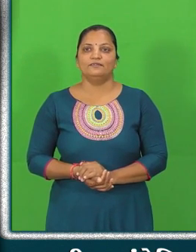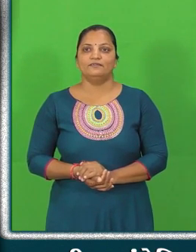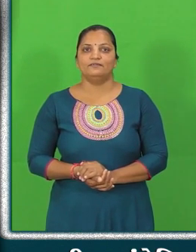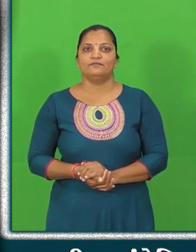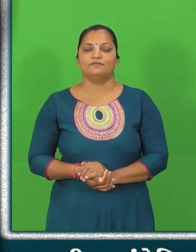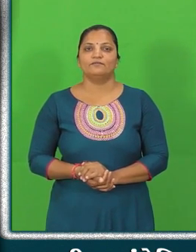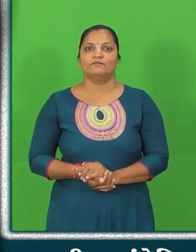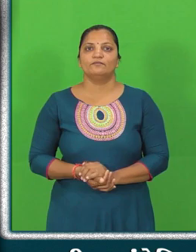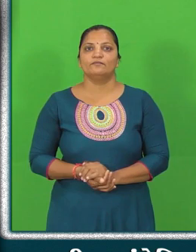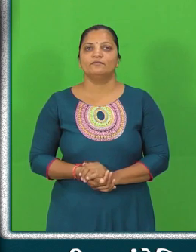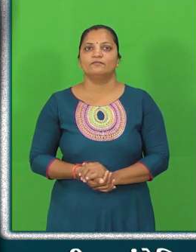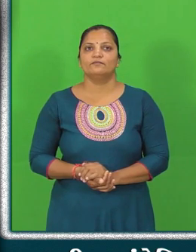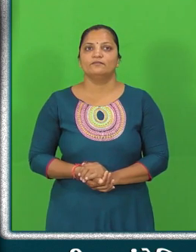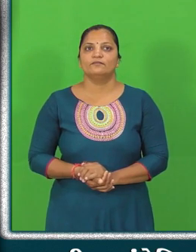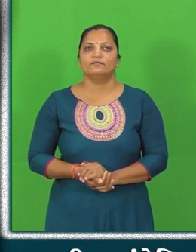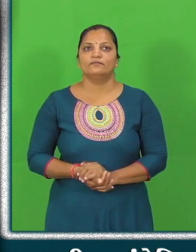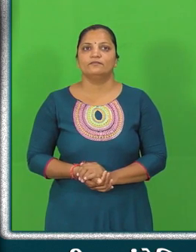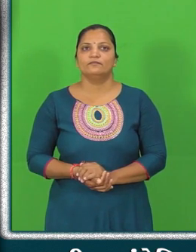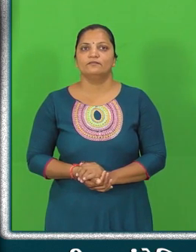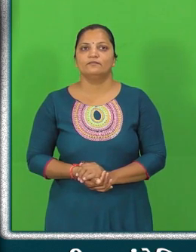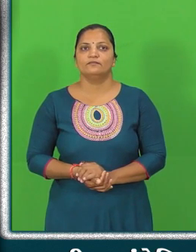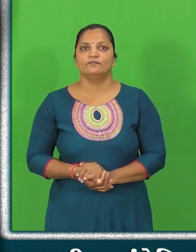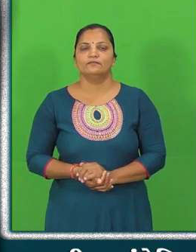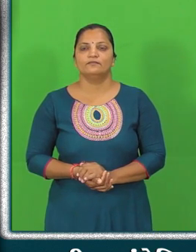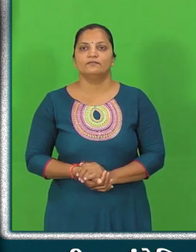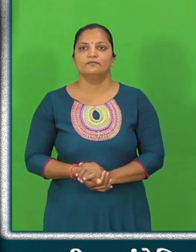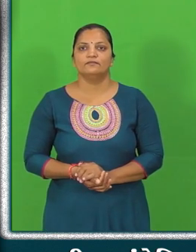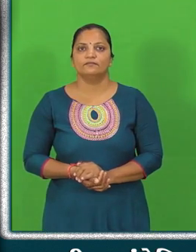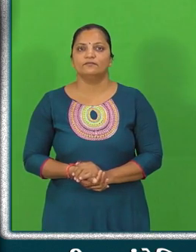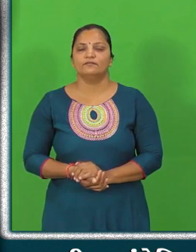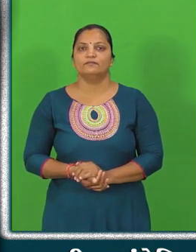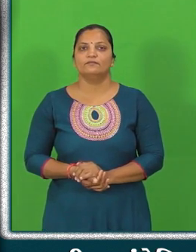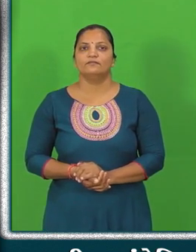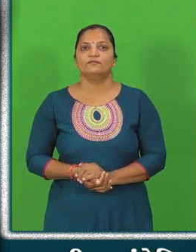કમ હેંગ થઈ ગઈ, કઈ વાંધો નહીં, આપણે